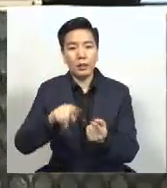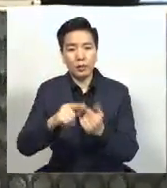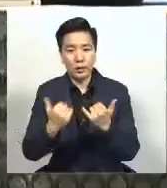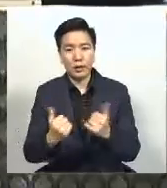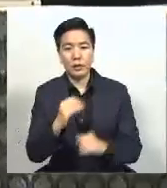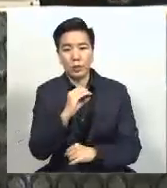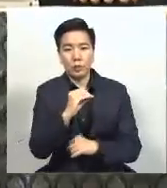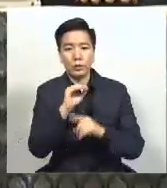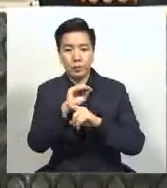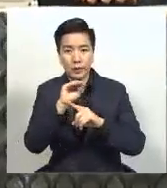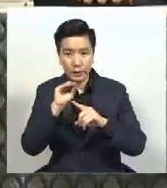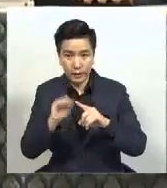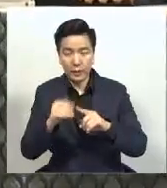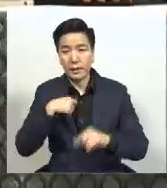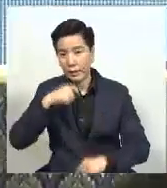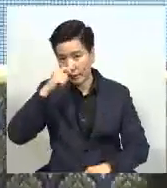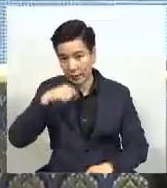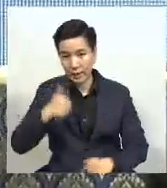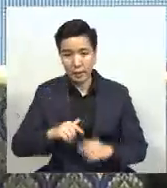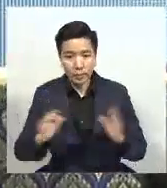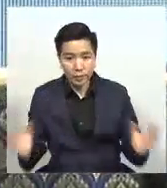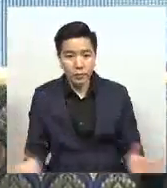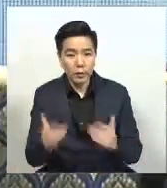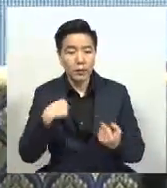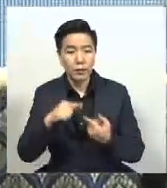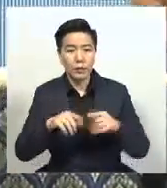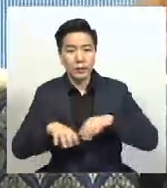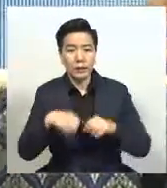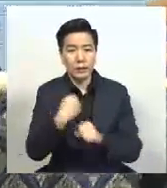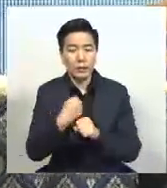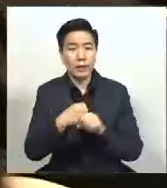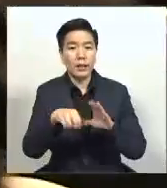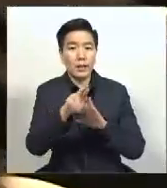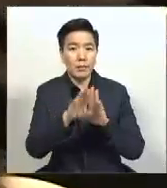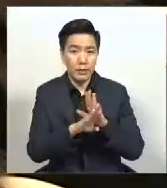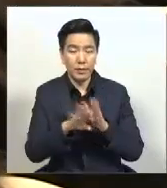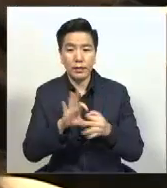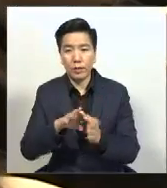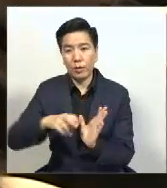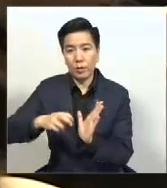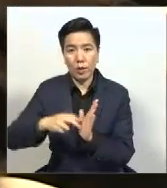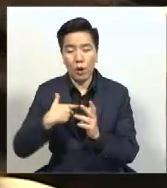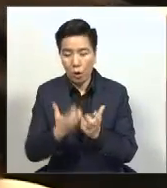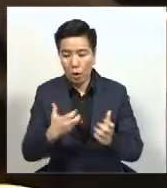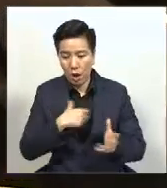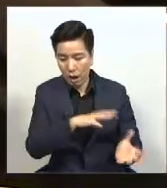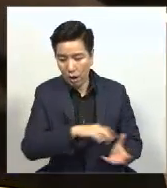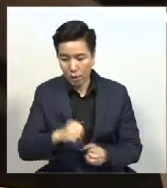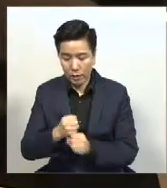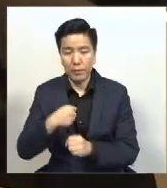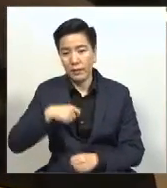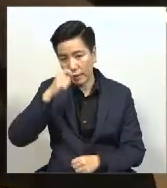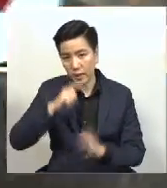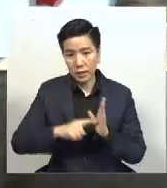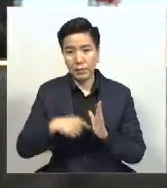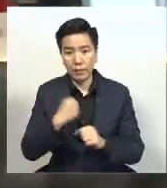0% ระหว่างกันได้ซึ่งไทยนะคะได้มีการผลักดันให้มีการจัดทำระเบียบปฏิบัติในการรับรองถิ่นกำเนิดสินค้าด้วยตนเองโดย